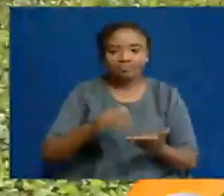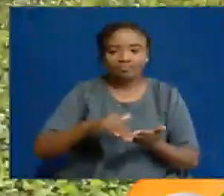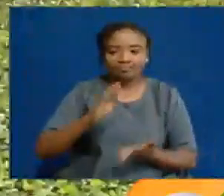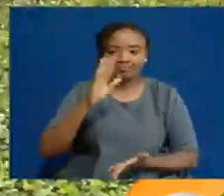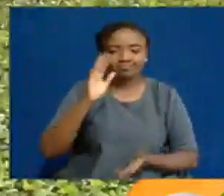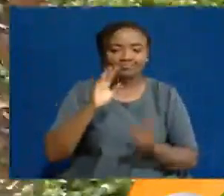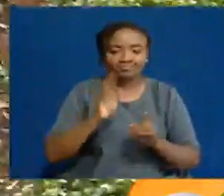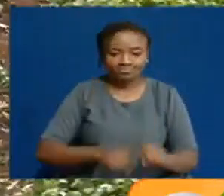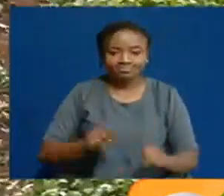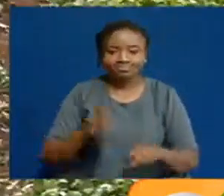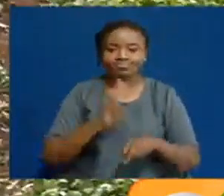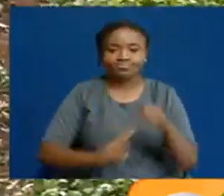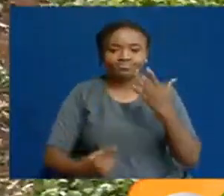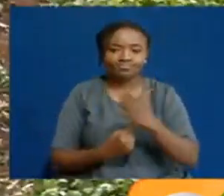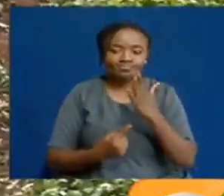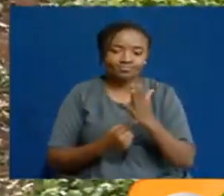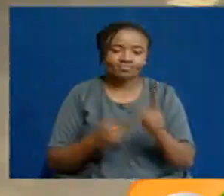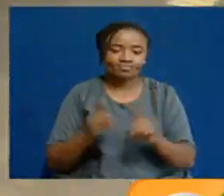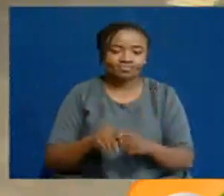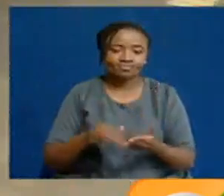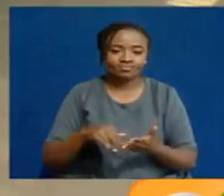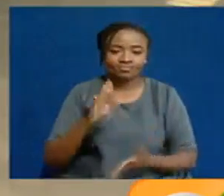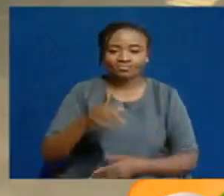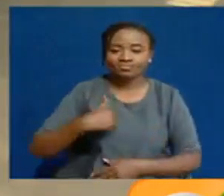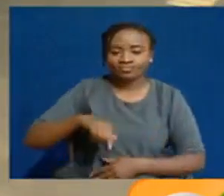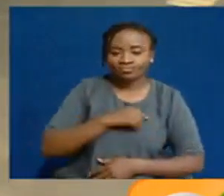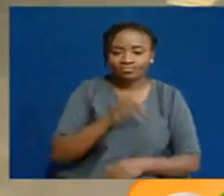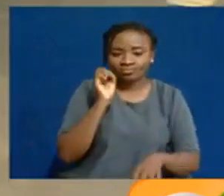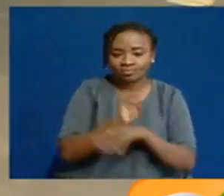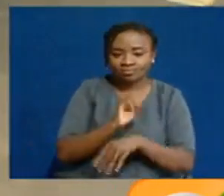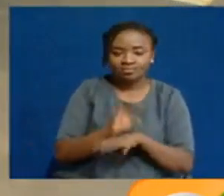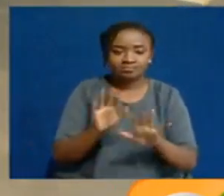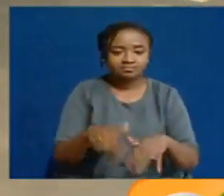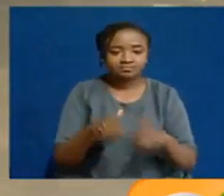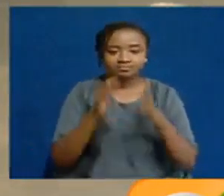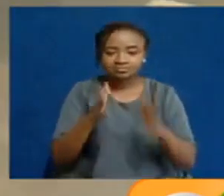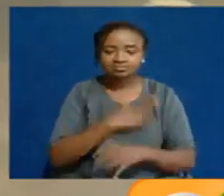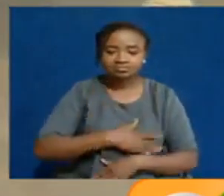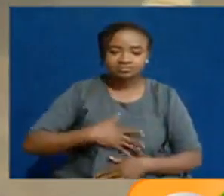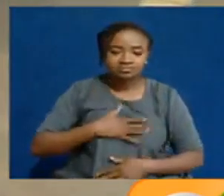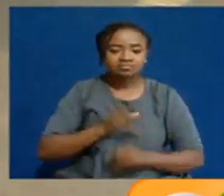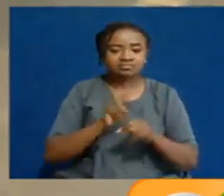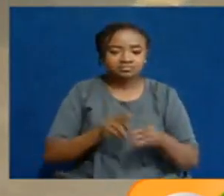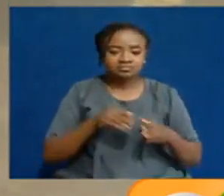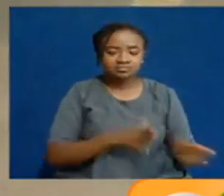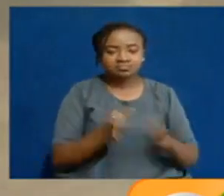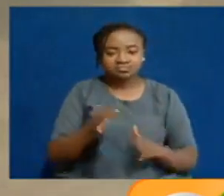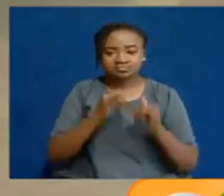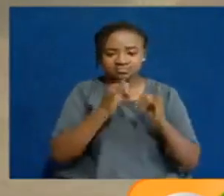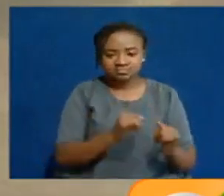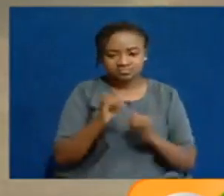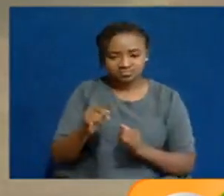ya teknolojia za kilimo bora. Tumeendelea kuhimiza wakulima wafanye biashara kuiga mbinu mpya za